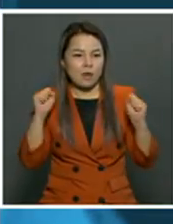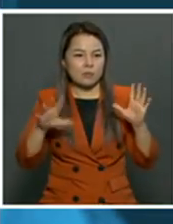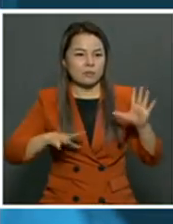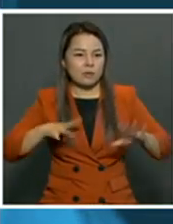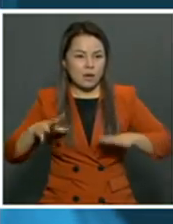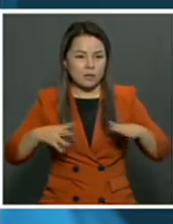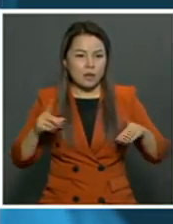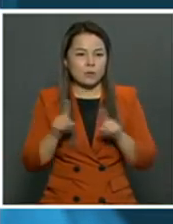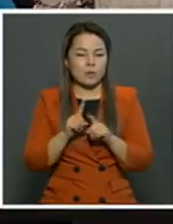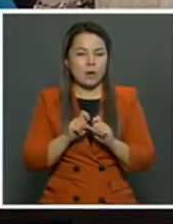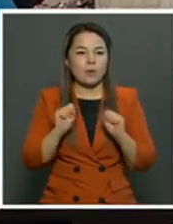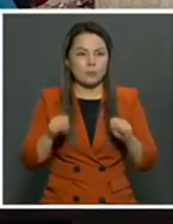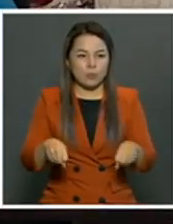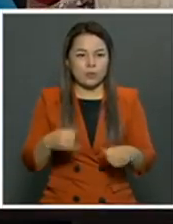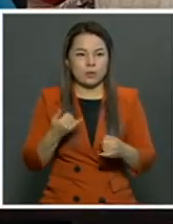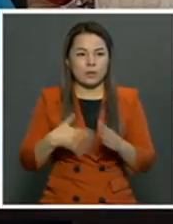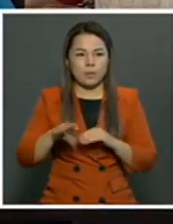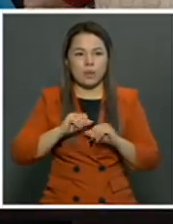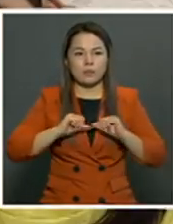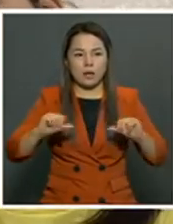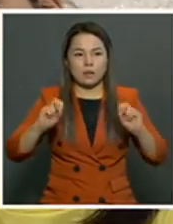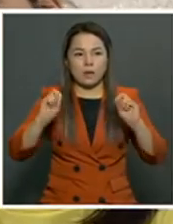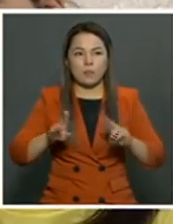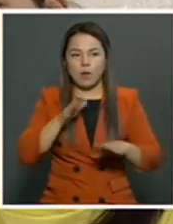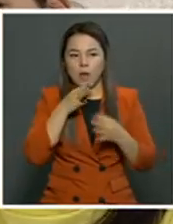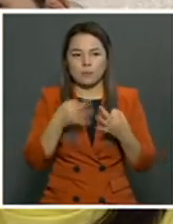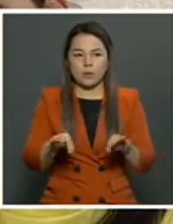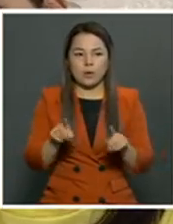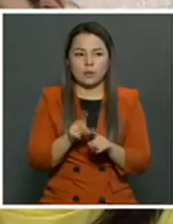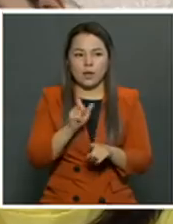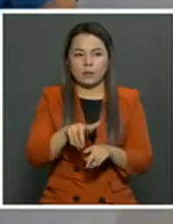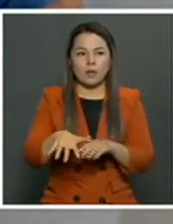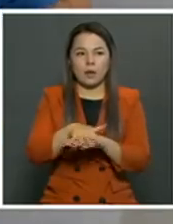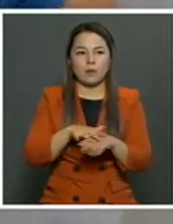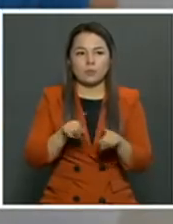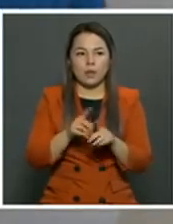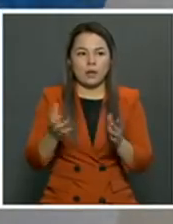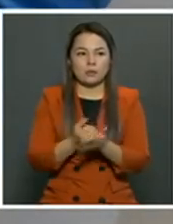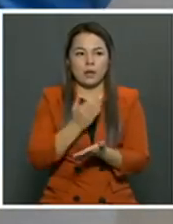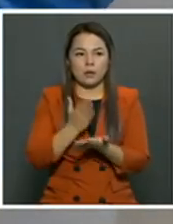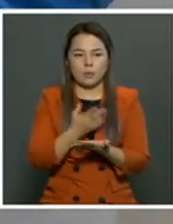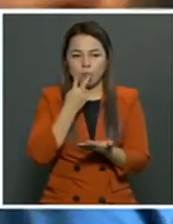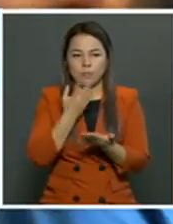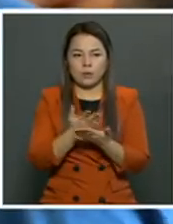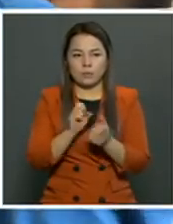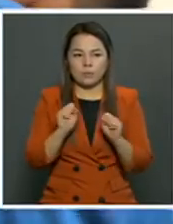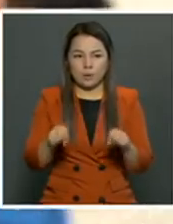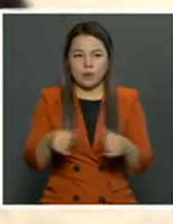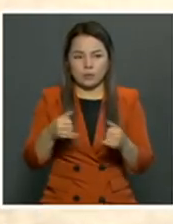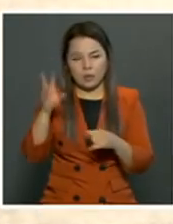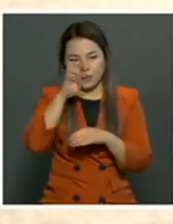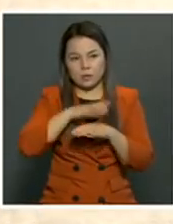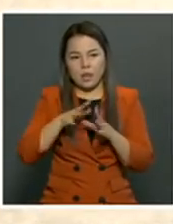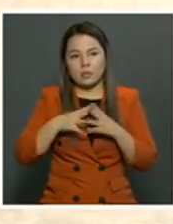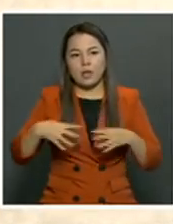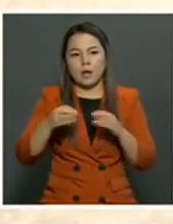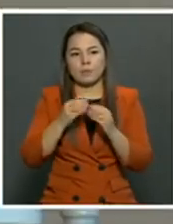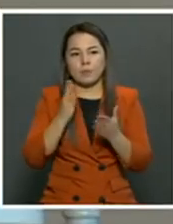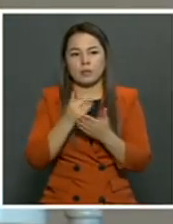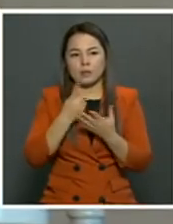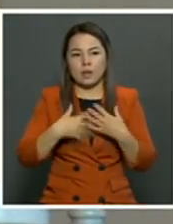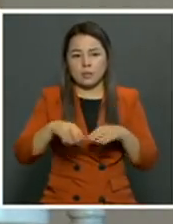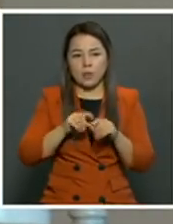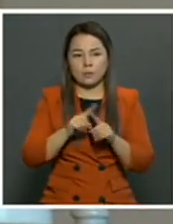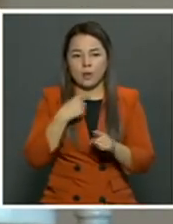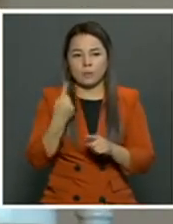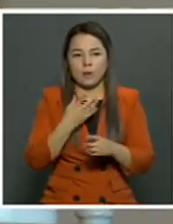жаттығулар жасауға тырысу керек. Карантин бос уақытын пайдаға жарата білетіндер үшін таптырмайтын мүмкіндік. Әрине, елде отбасының бір шаңырақта